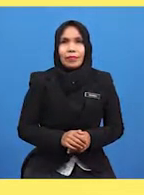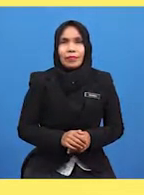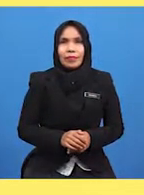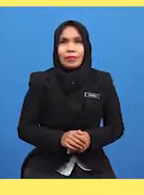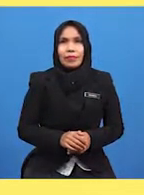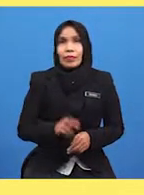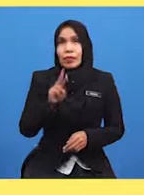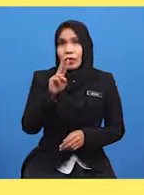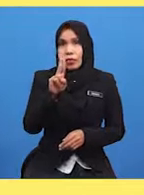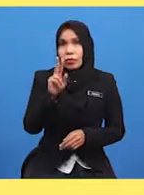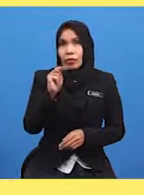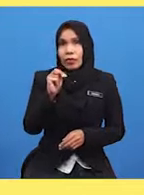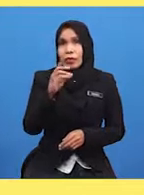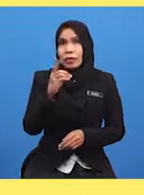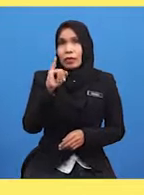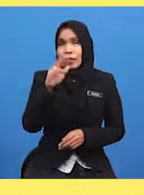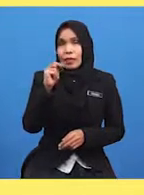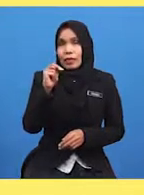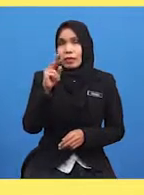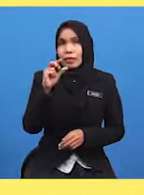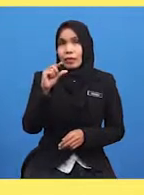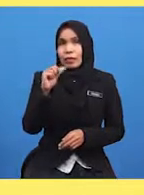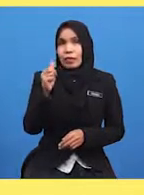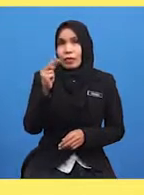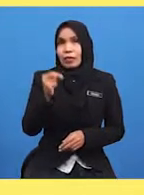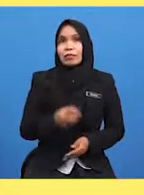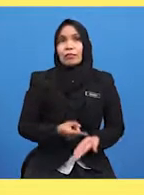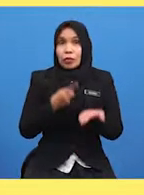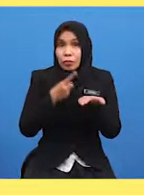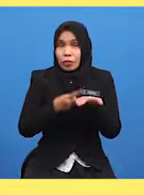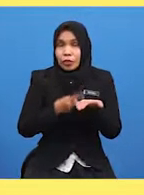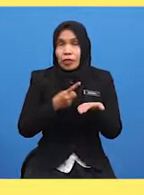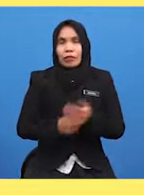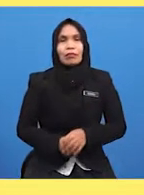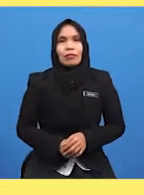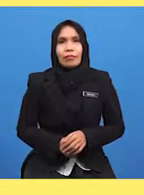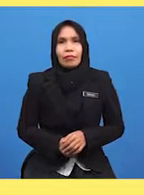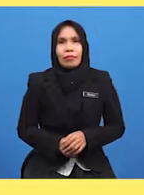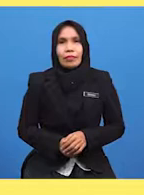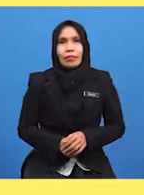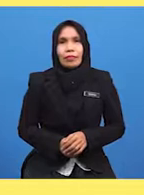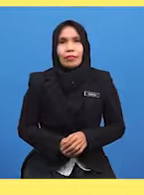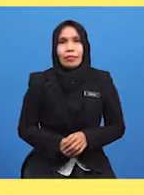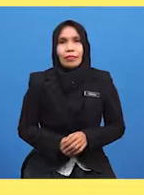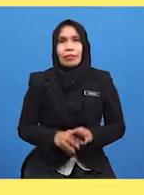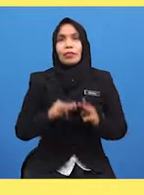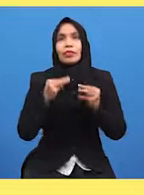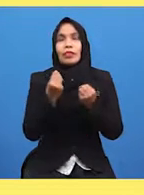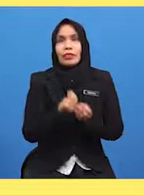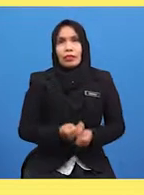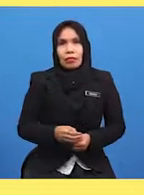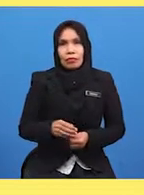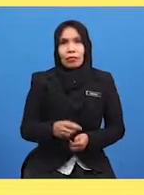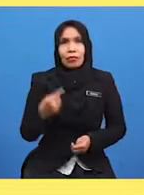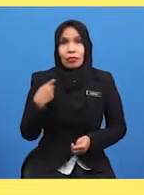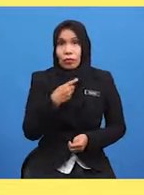ringan ini masyarakat Cina bersetuju menghentikan pergaduhan dan menerima pihak British menjadi orang